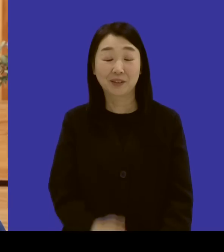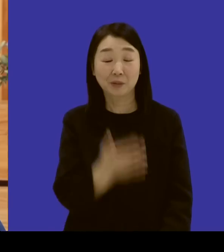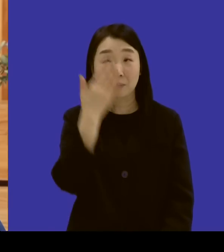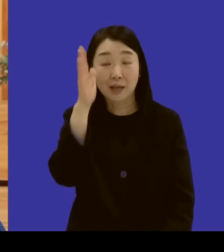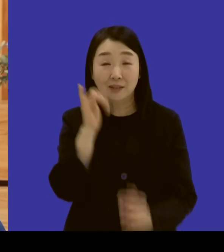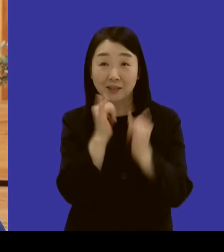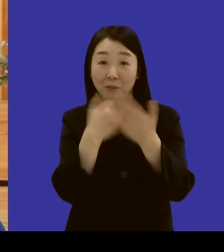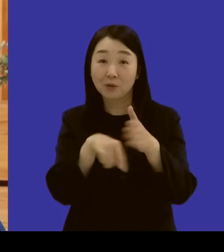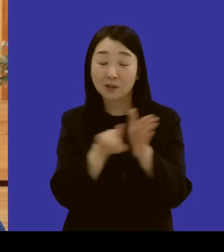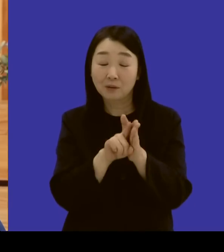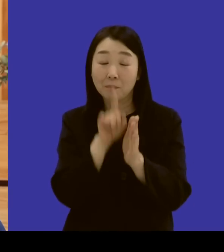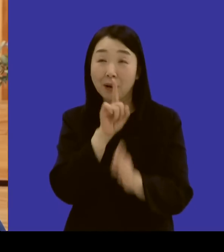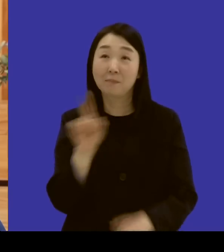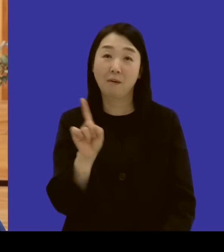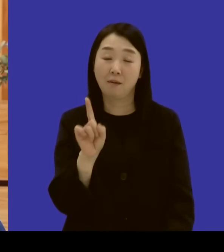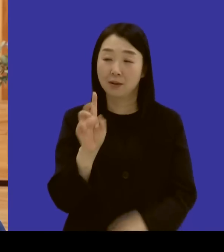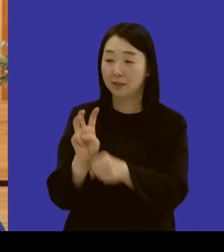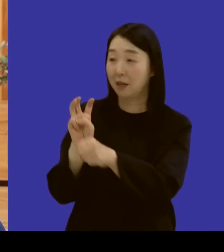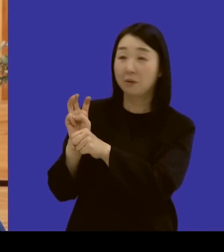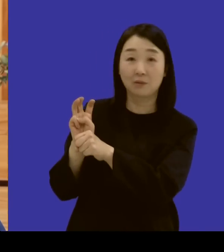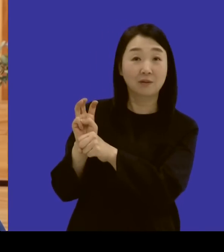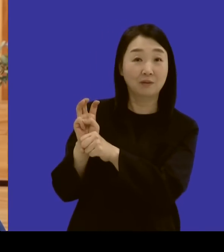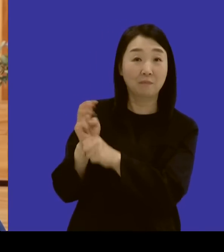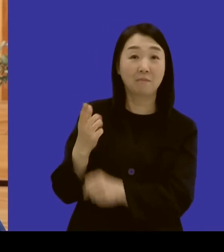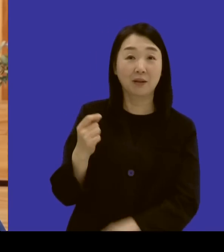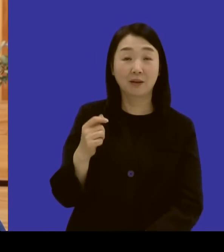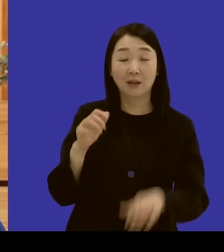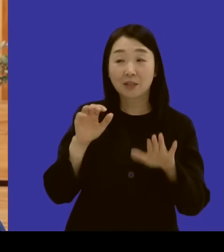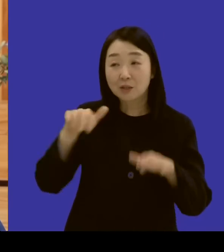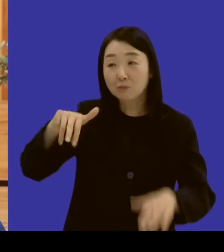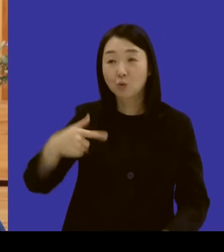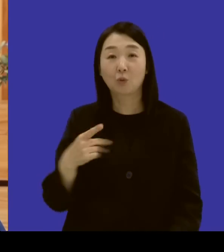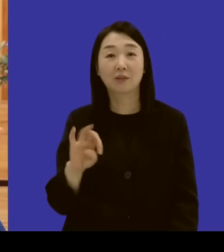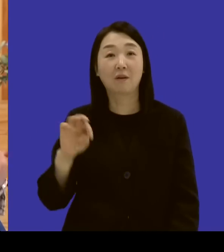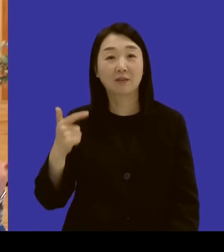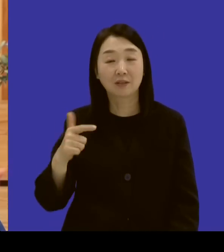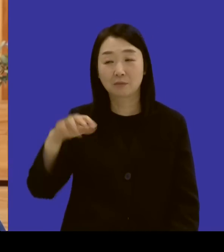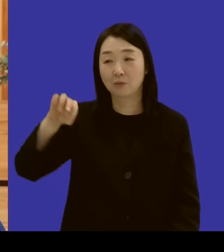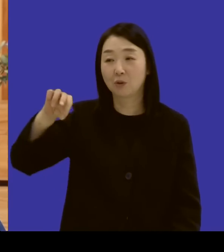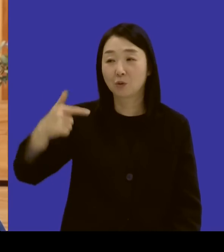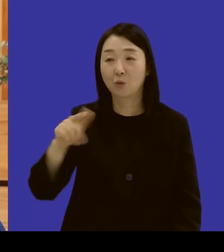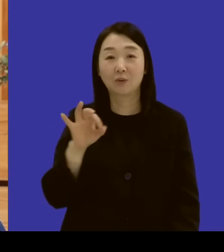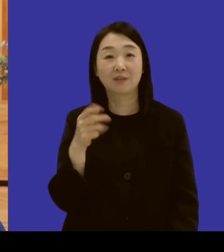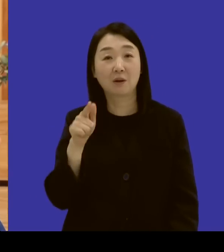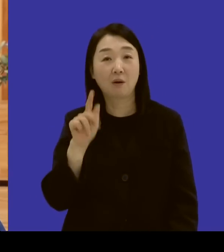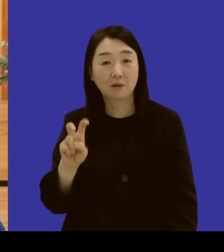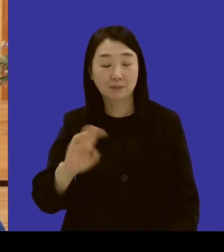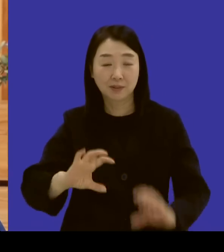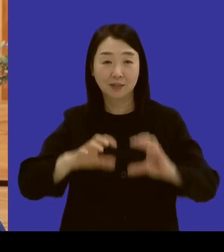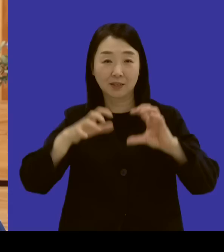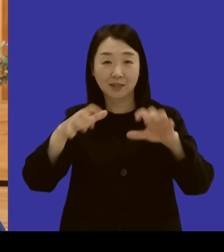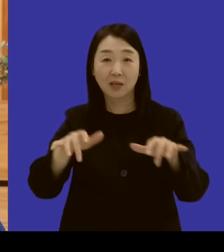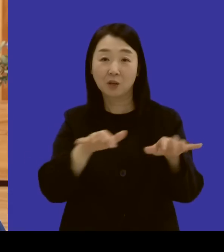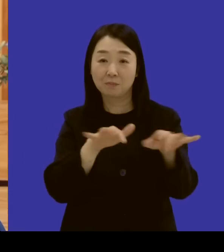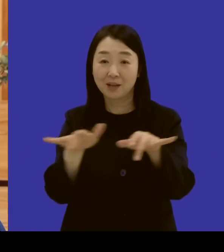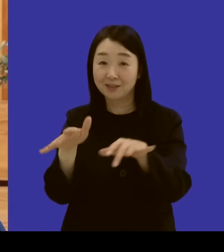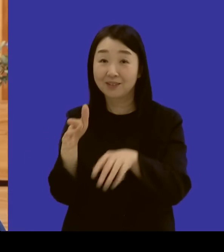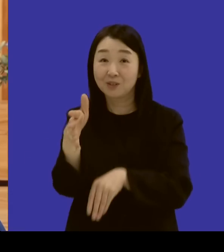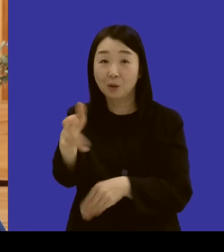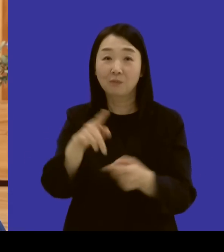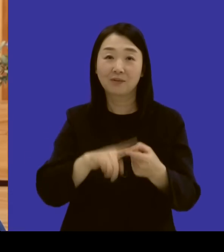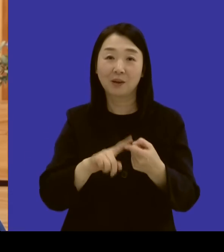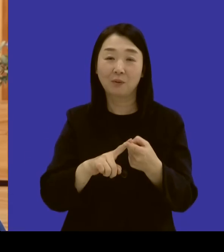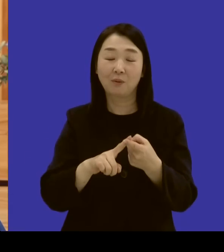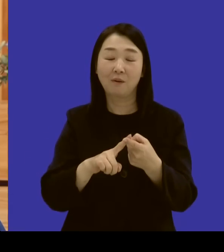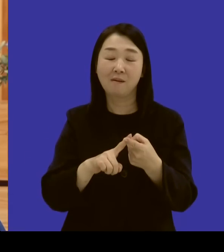말씀을 드리자면 30여 년 전 됐죠. 지금으로 따지면 뭐 조성진 씨라든가 손여름 씨라든가 뭐 이런 세계적인 피아니스트로